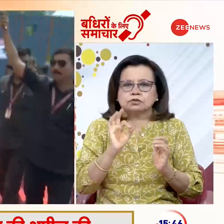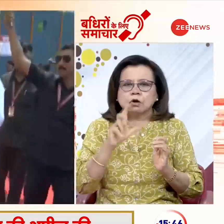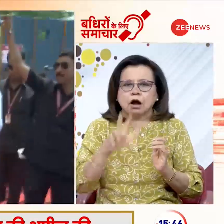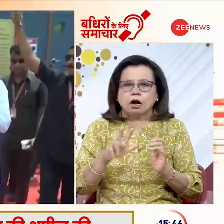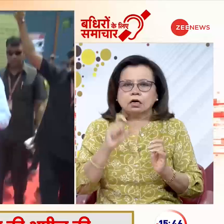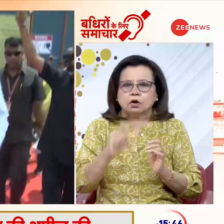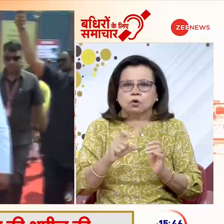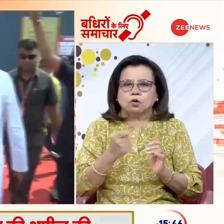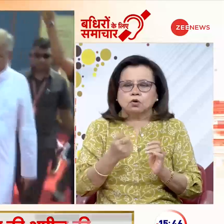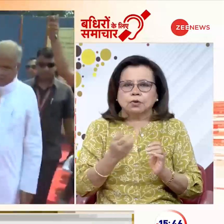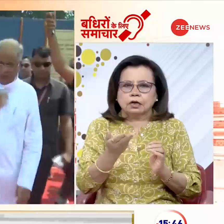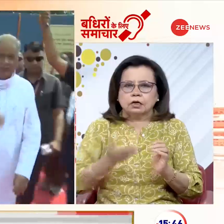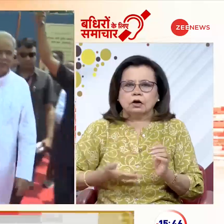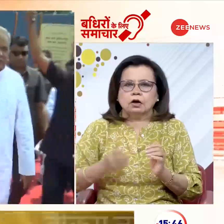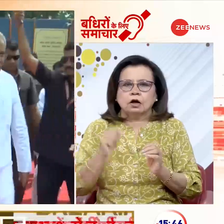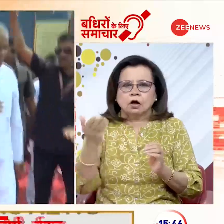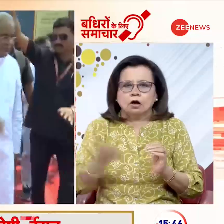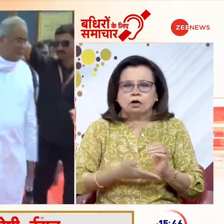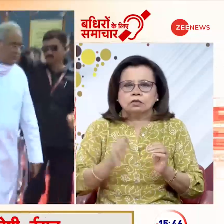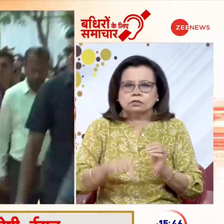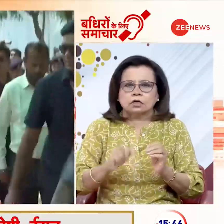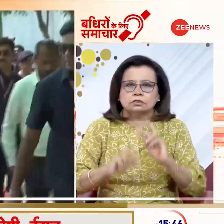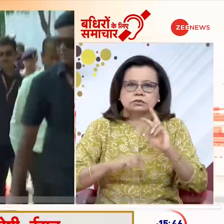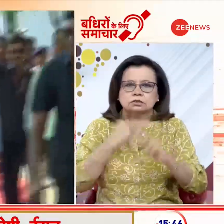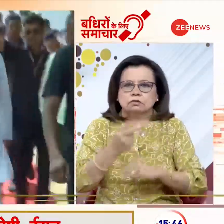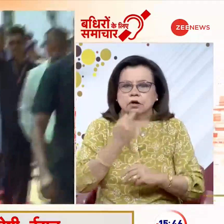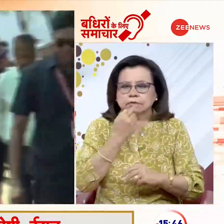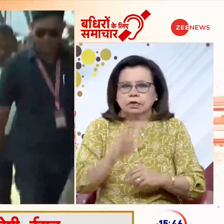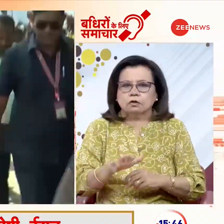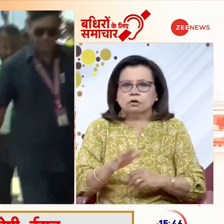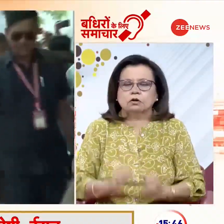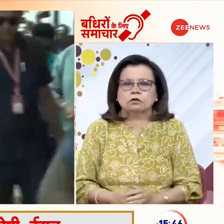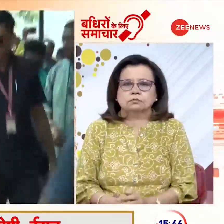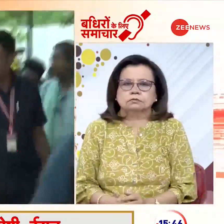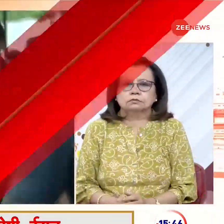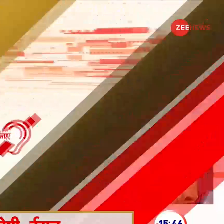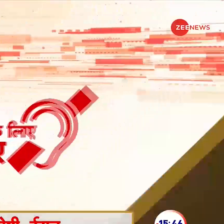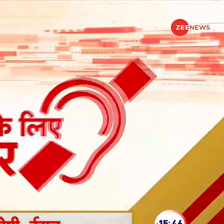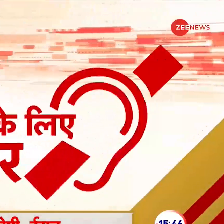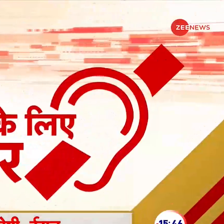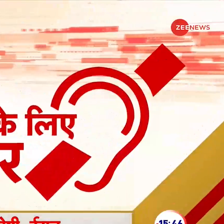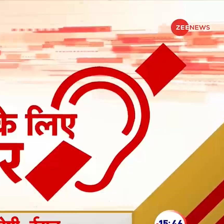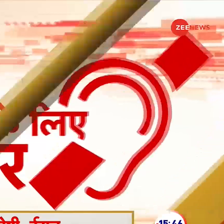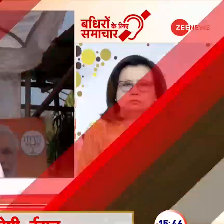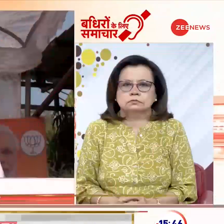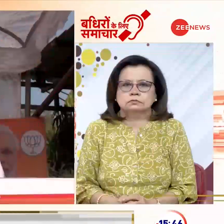508 करोड़ रुपए लिए और अब इसका जवाब देना होगा।